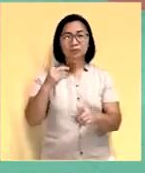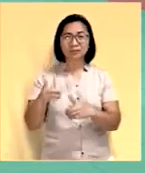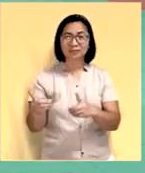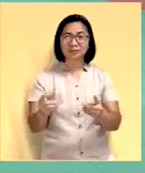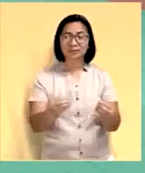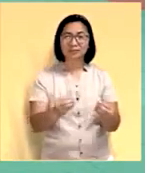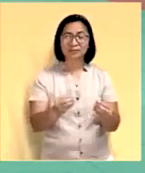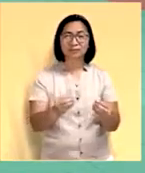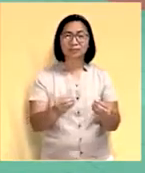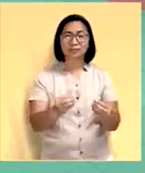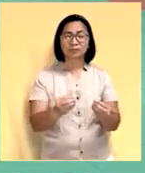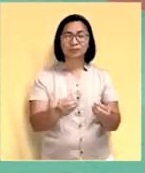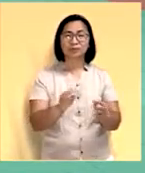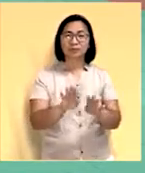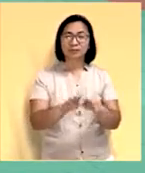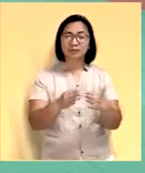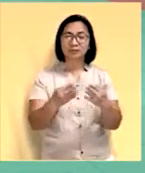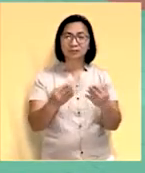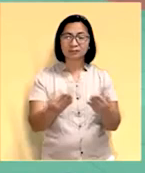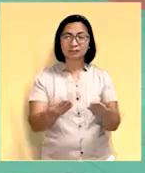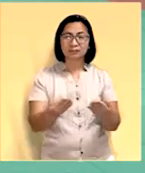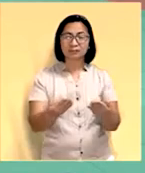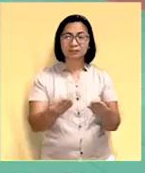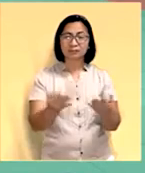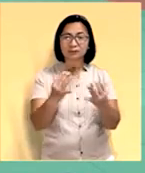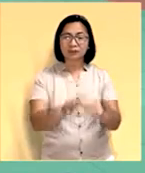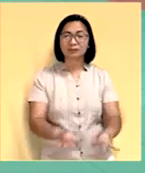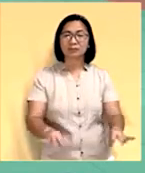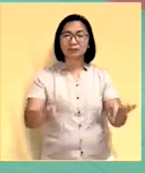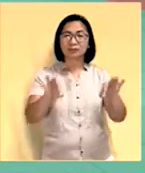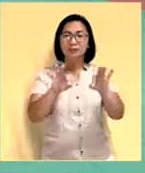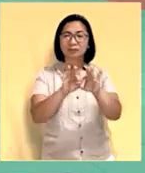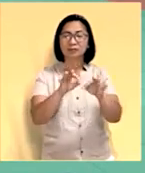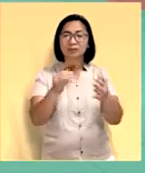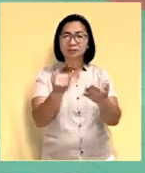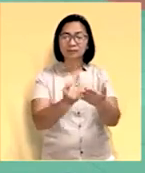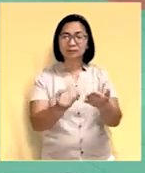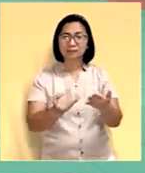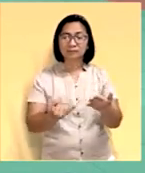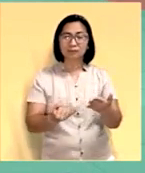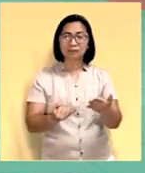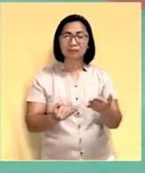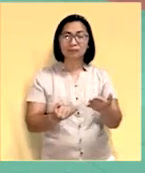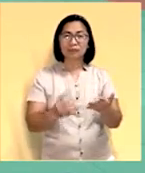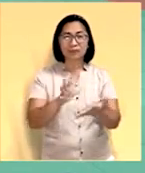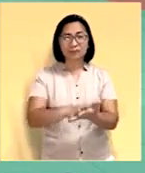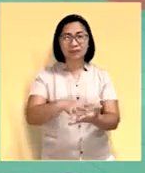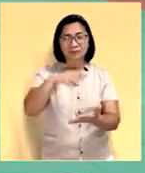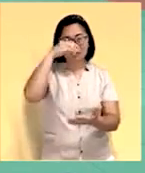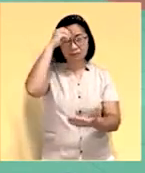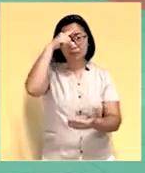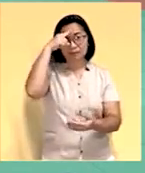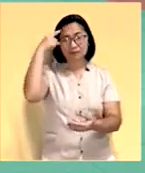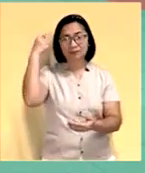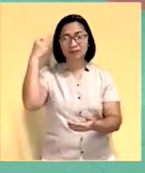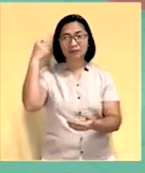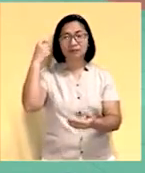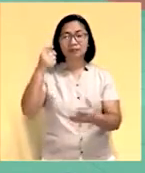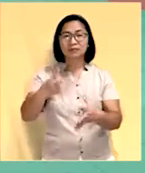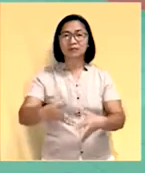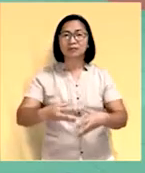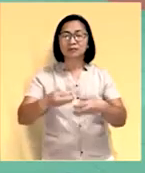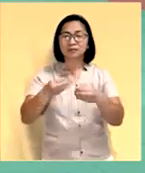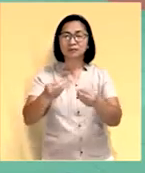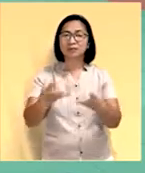ginagawa. Ang aklat ay isang napakahalagang instrumento ng pagkatuto dahil magbibigay